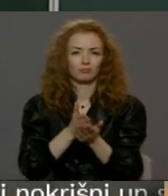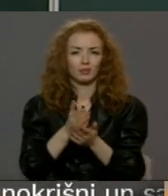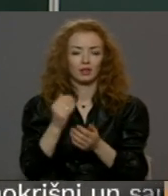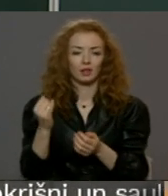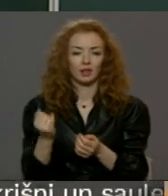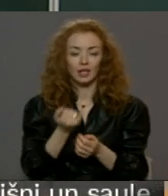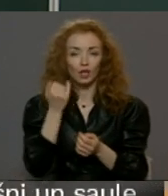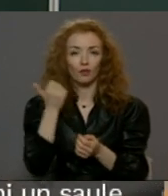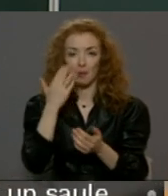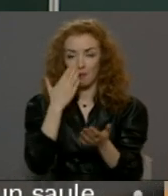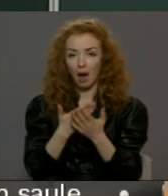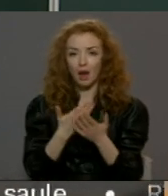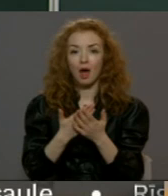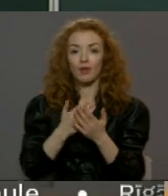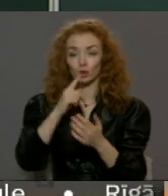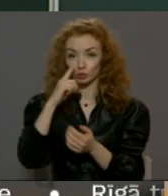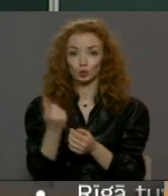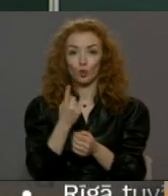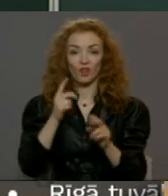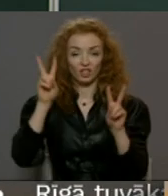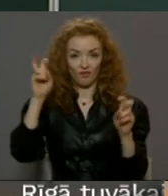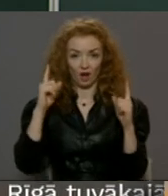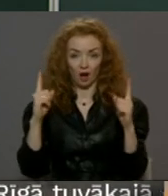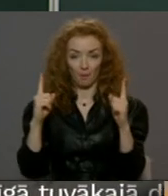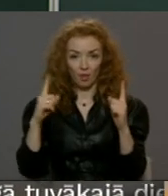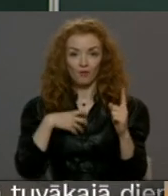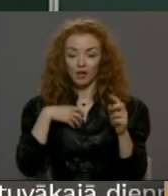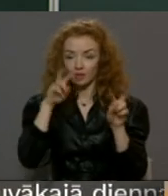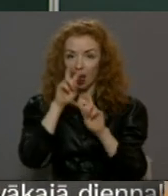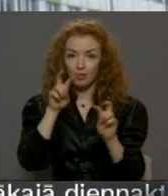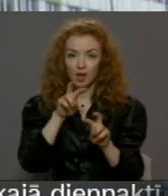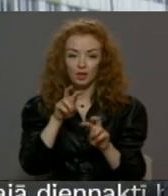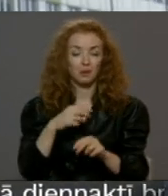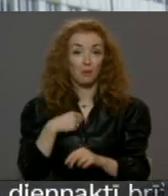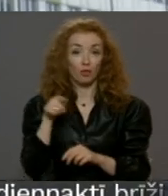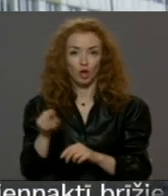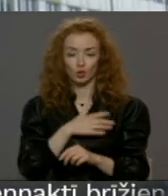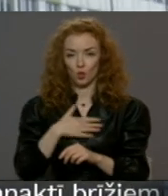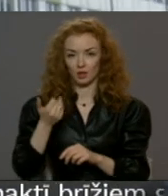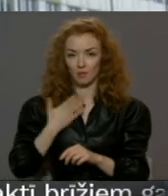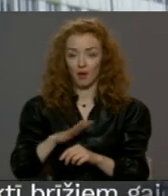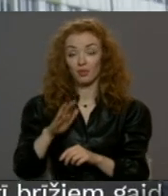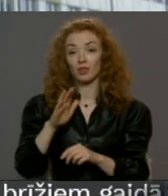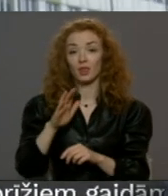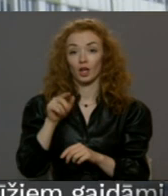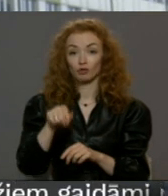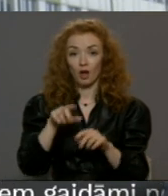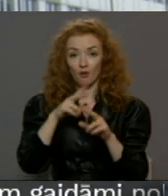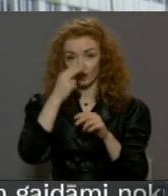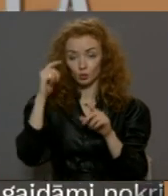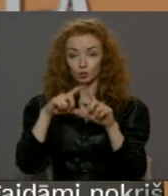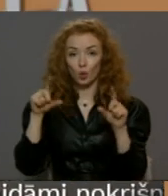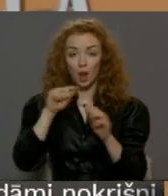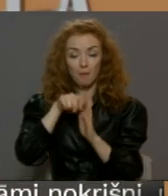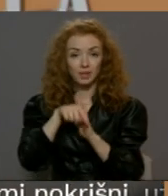pārdie tieši stundas fragmentu. Mums vajadzēja analizēt, un šitas man ļoti patika. Daugavpils 13. Vidusskolā